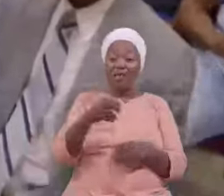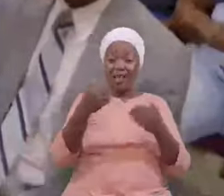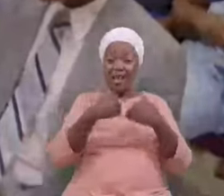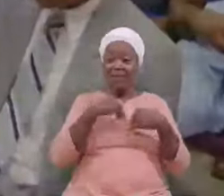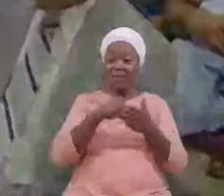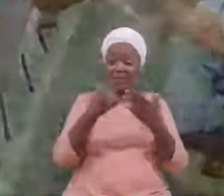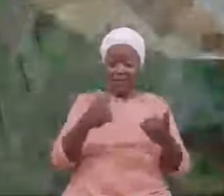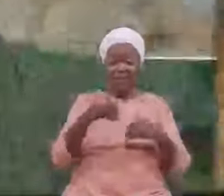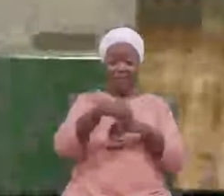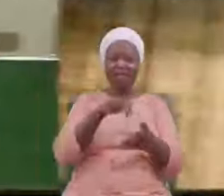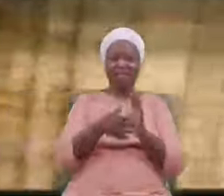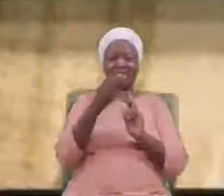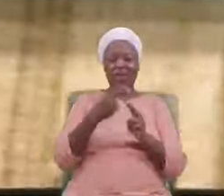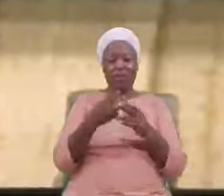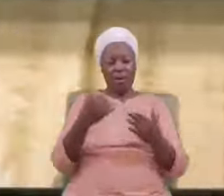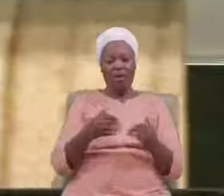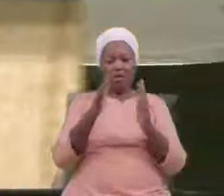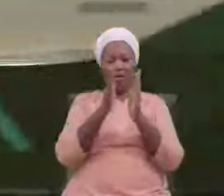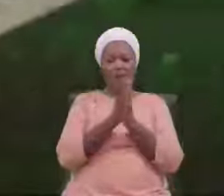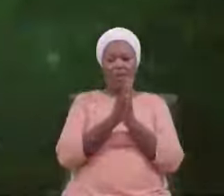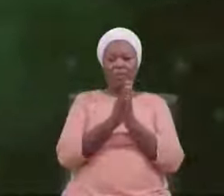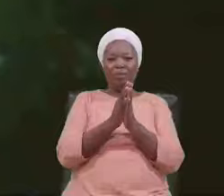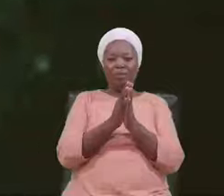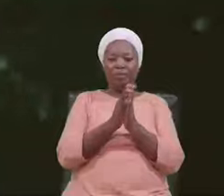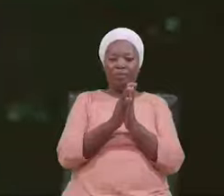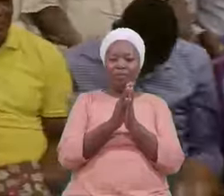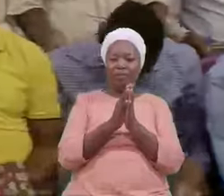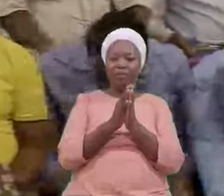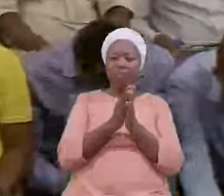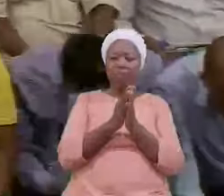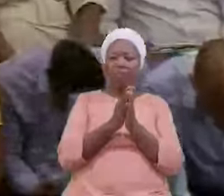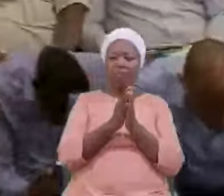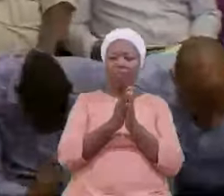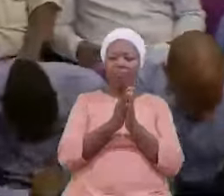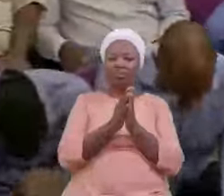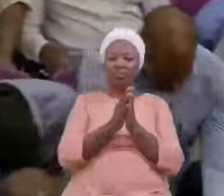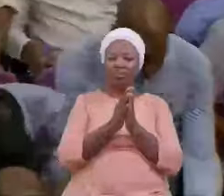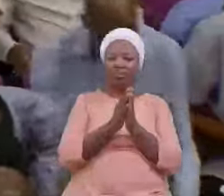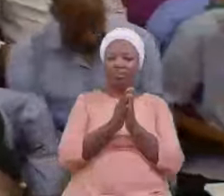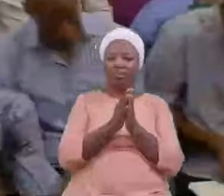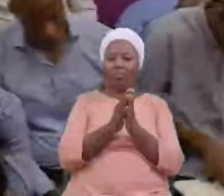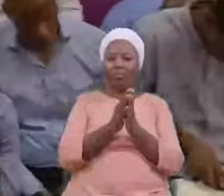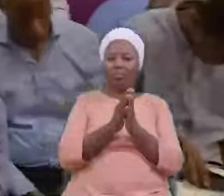Tête baissée, les yeux fermés. Tête baissée, les yeux fermés.